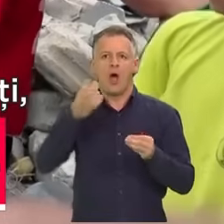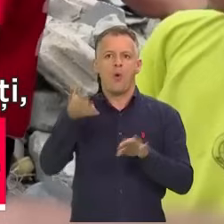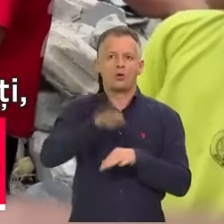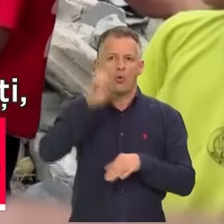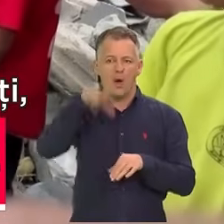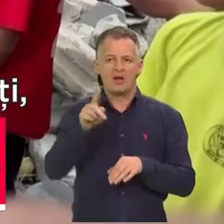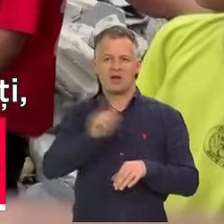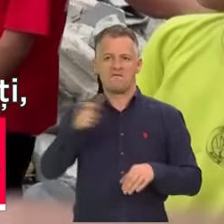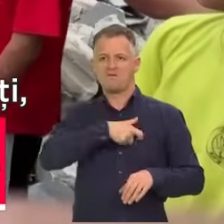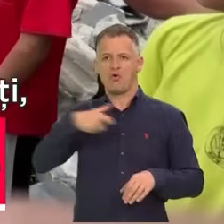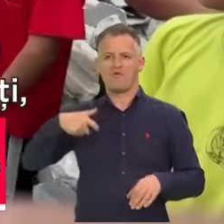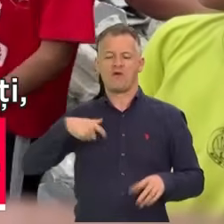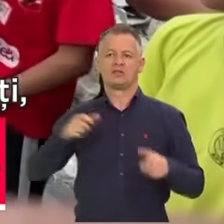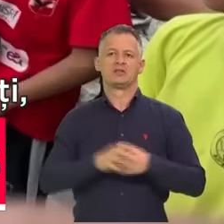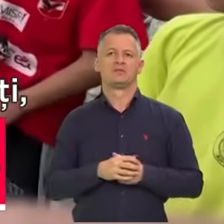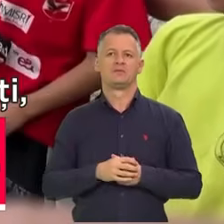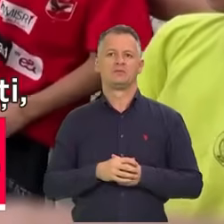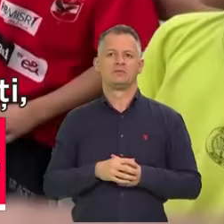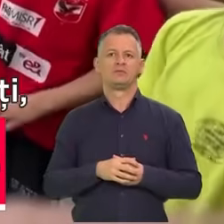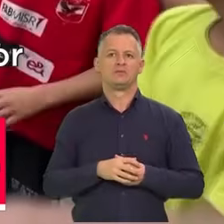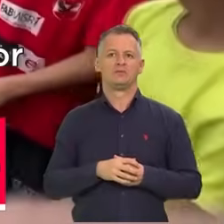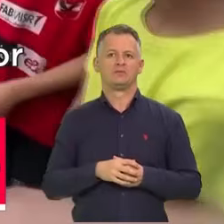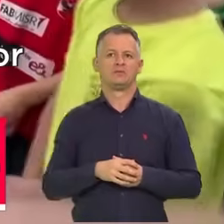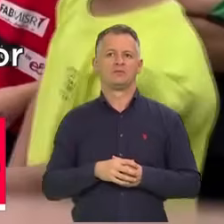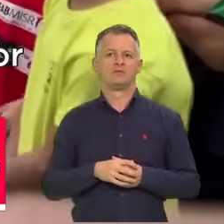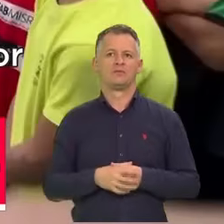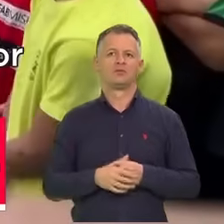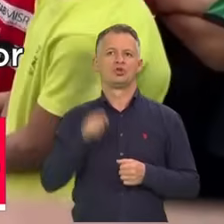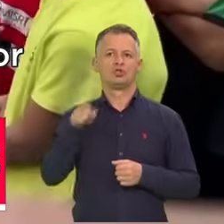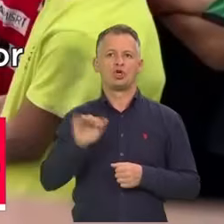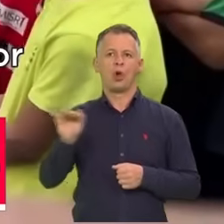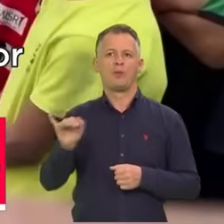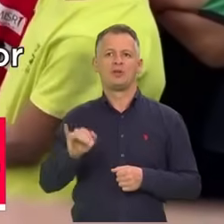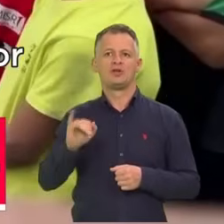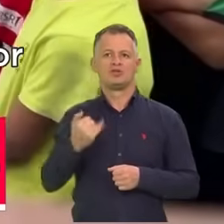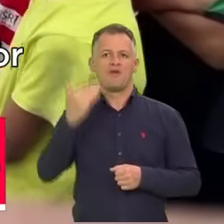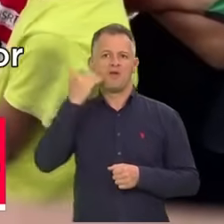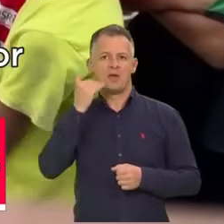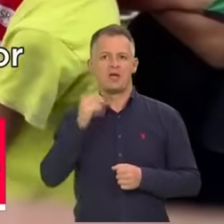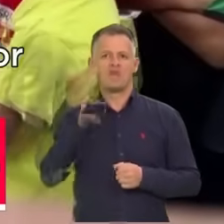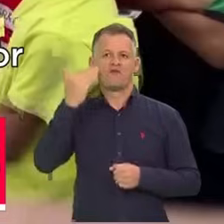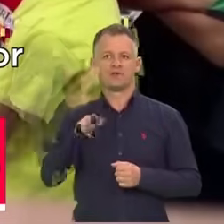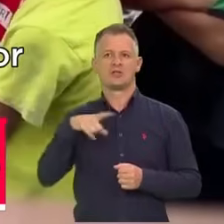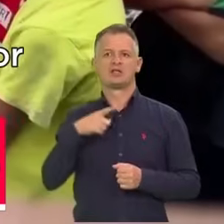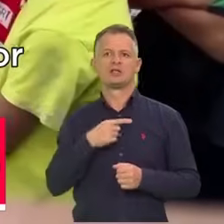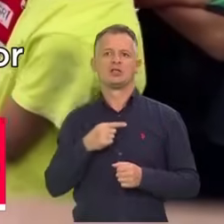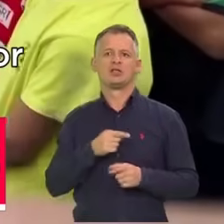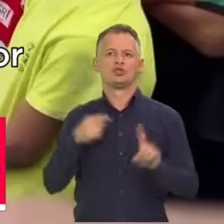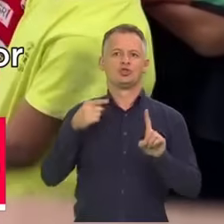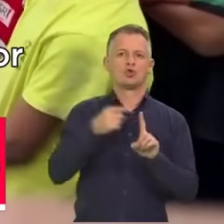hadha al-adu la yufarriq ba'an ataahum baghtatan minhum an-na'im wa minhum al-mustayqiz, fa asbahu